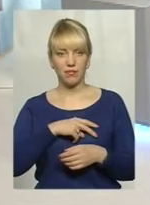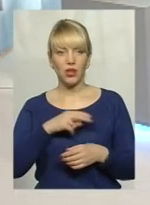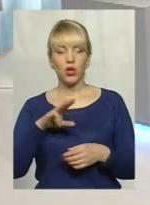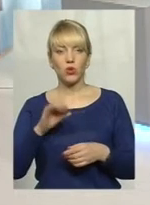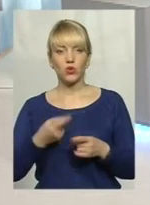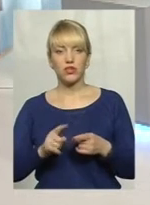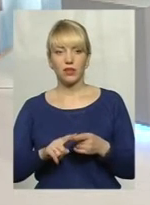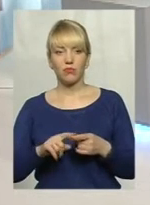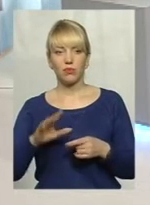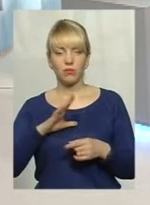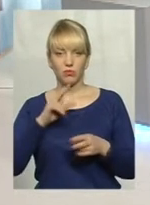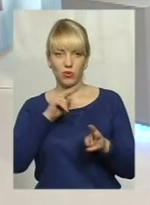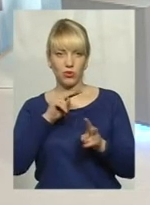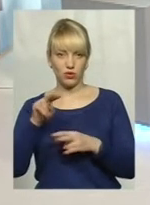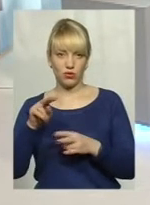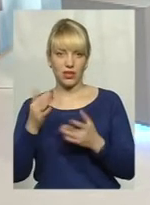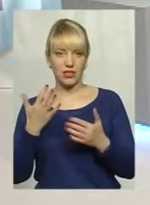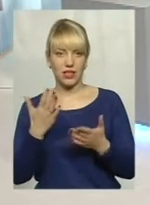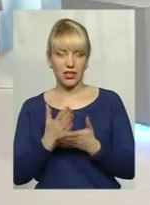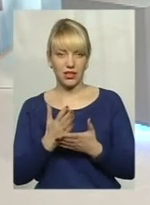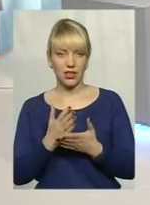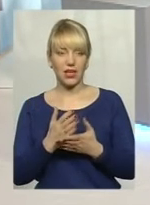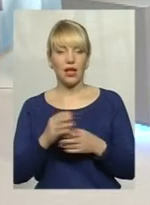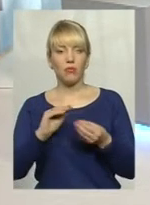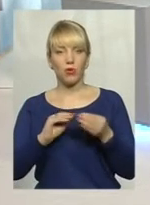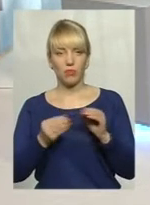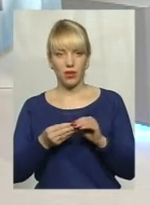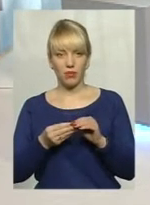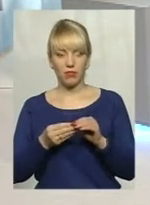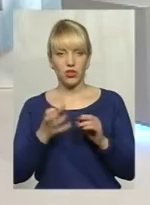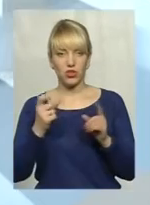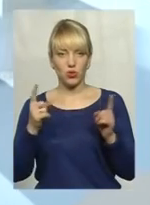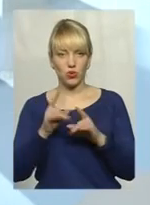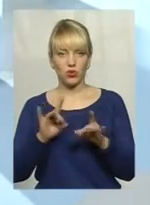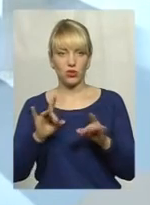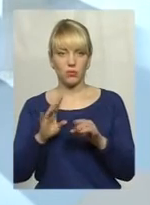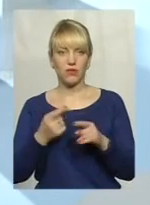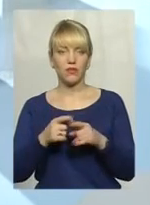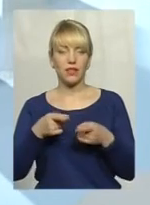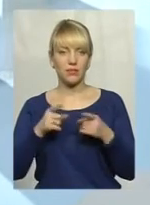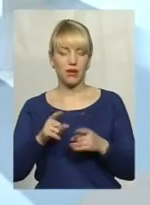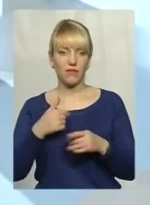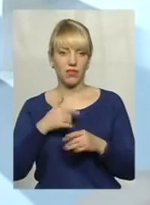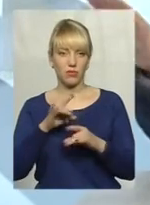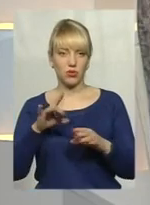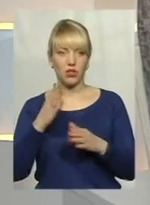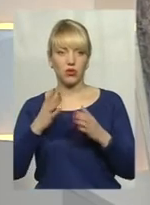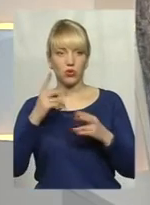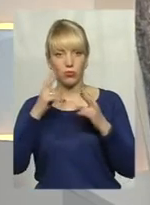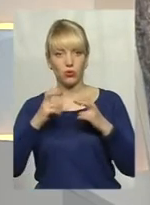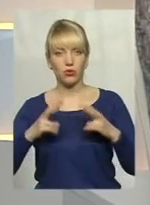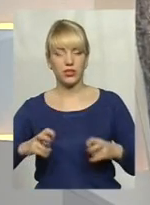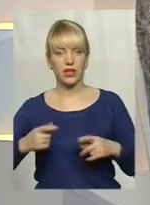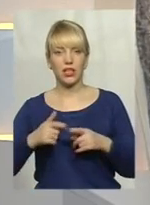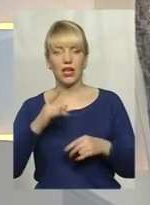це можуть на місцях прослідкувати. Наскільки типовими є проблемами, ще коротко розповім. Ну, насправді, якщо проаналізувати регламенти, взяти